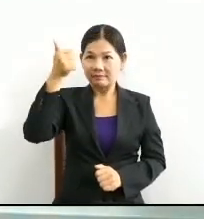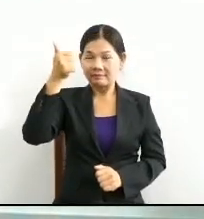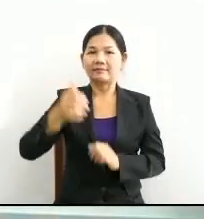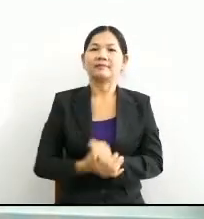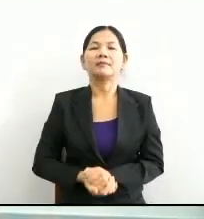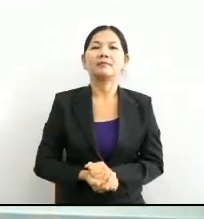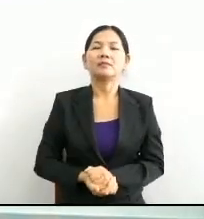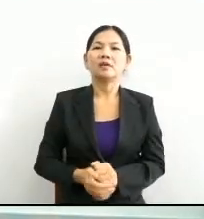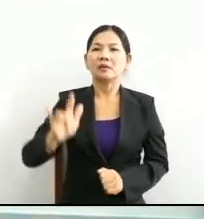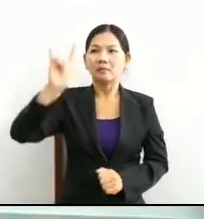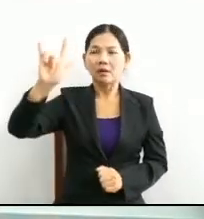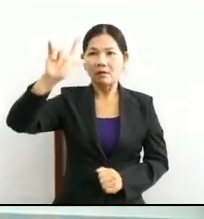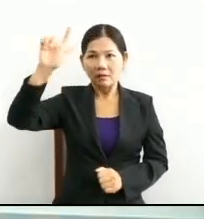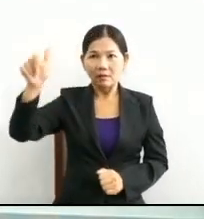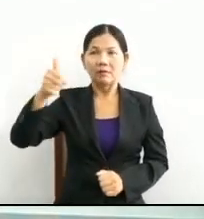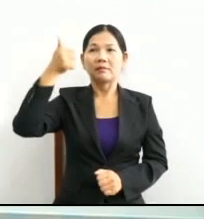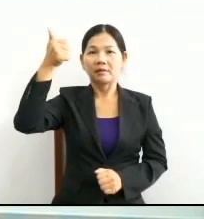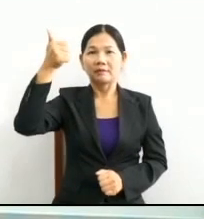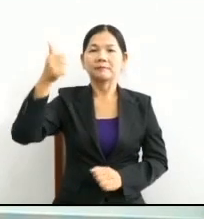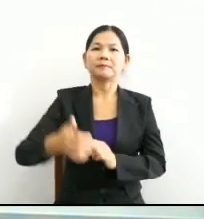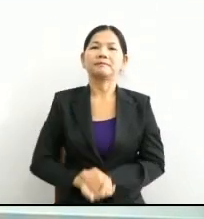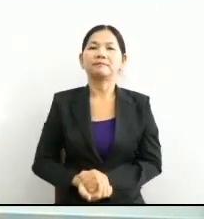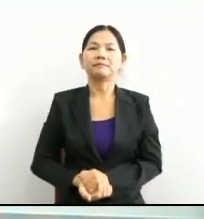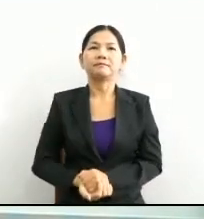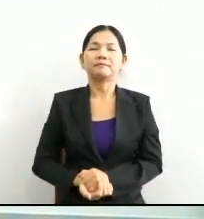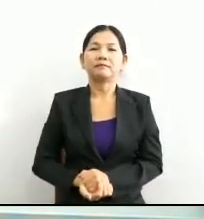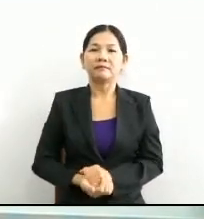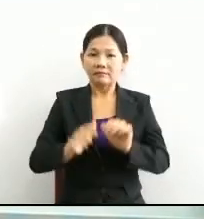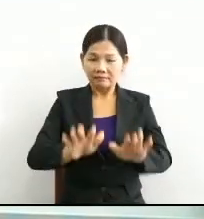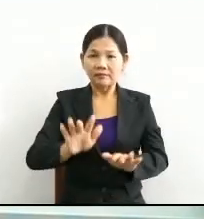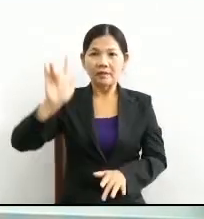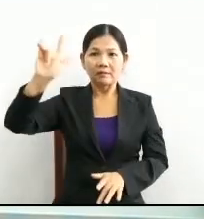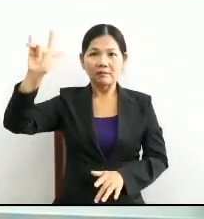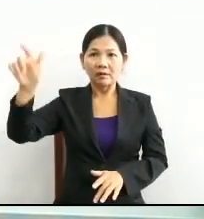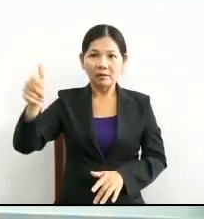con ăn cho mùi nè cứ bò vò con ăn được luôn ai